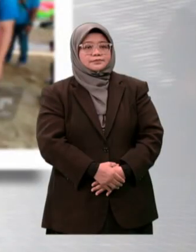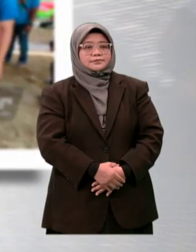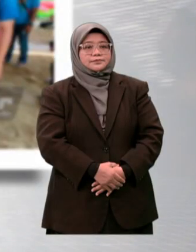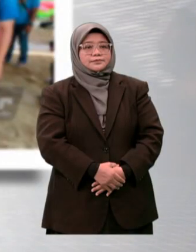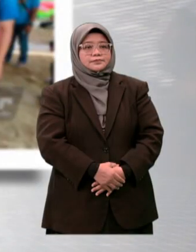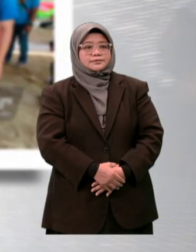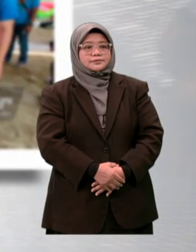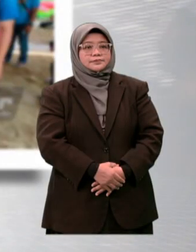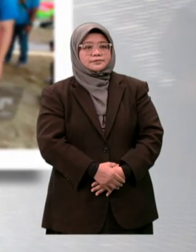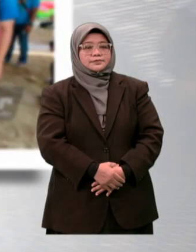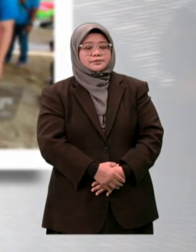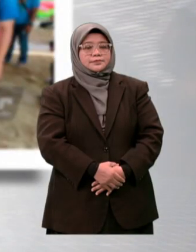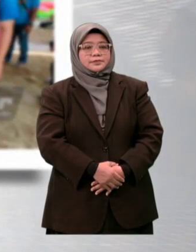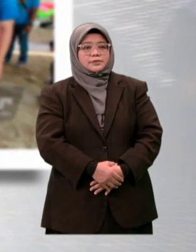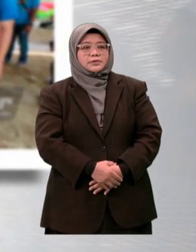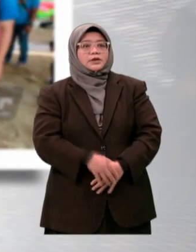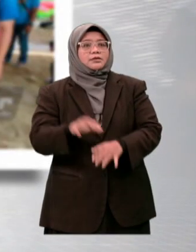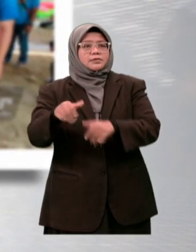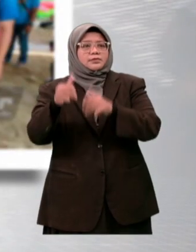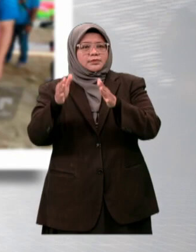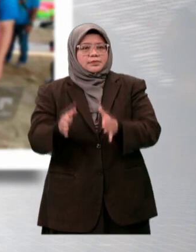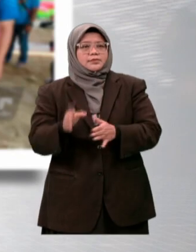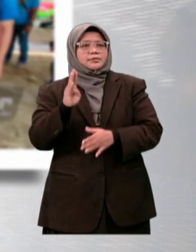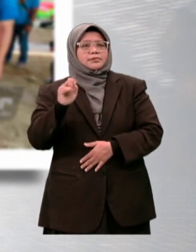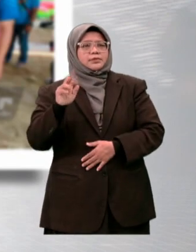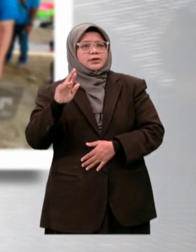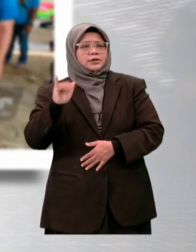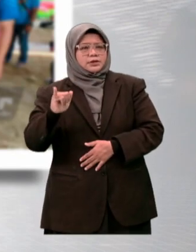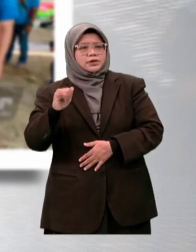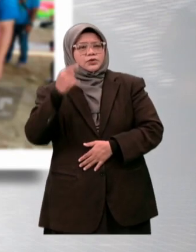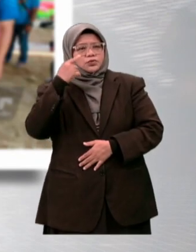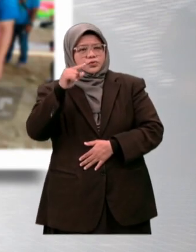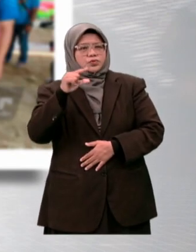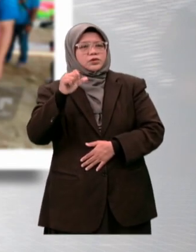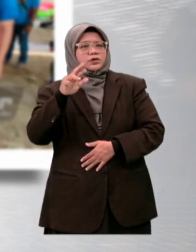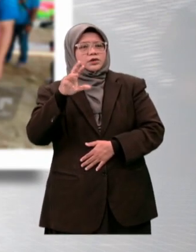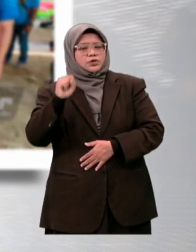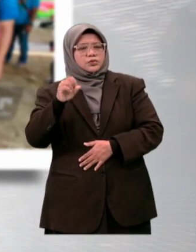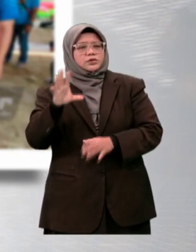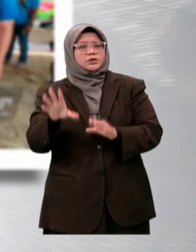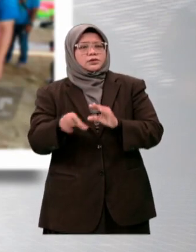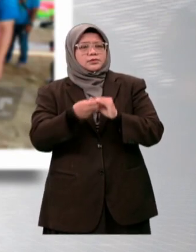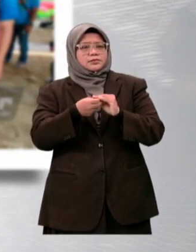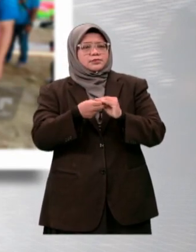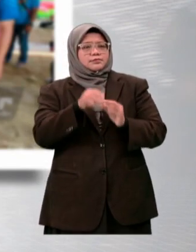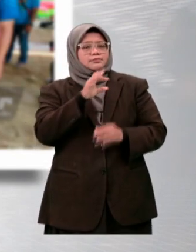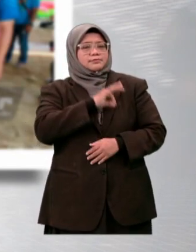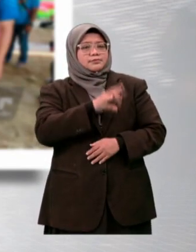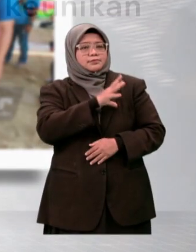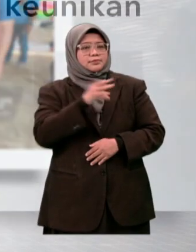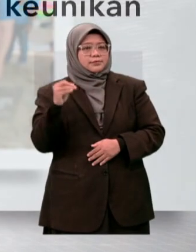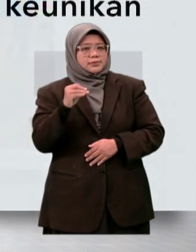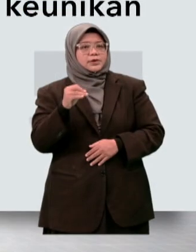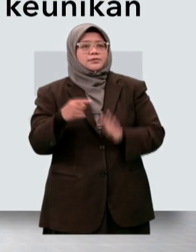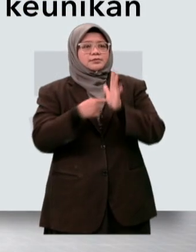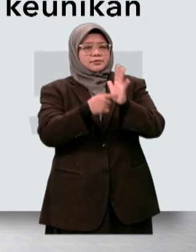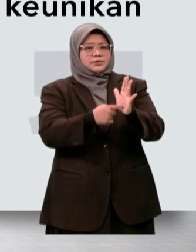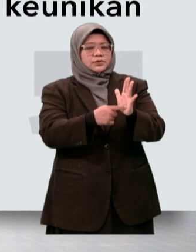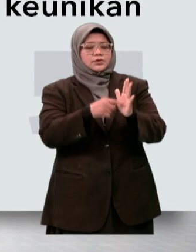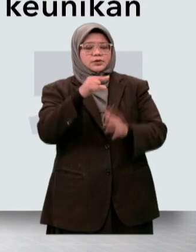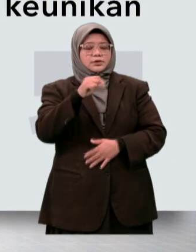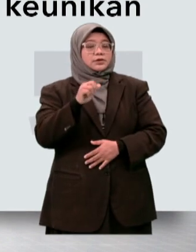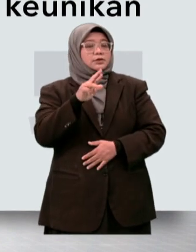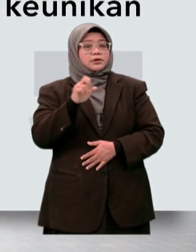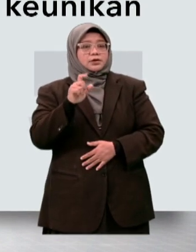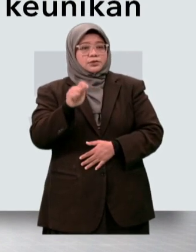peternak biri-biri bahkan Garut mau Kelantan jadi hapternakan hewan itu bagi meningkatkan pendapatan mereka pengurusi penghancur pertunjukan domba garut